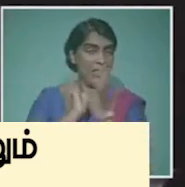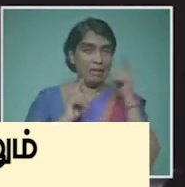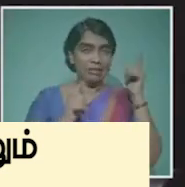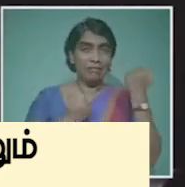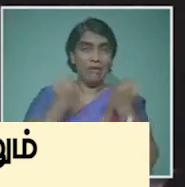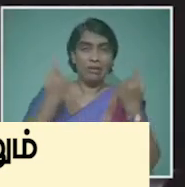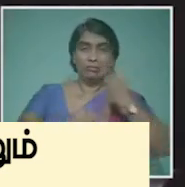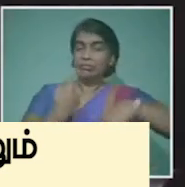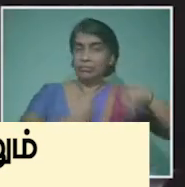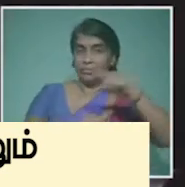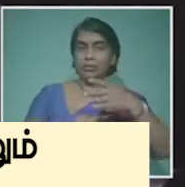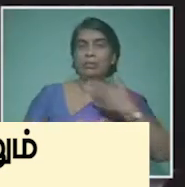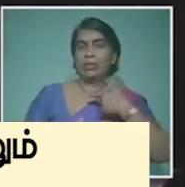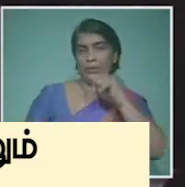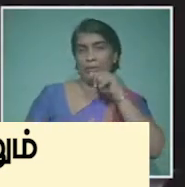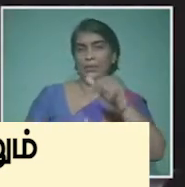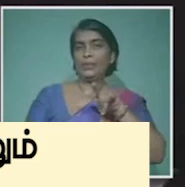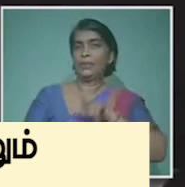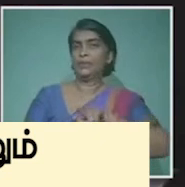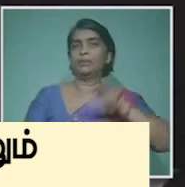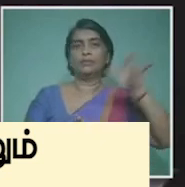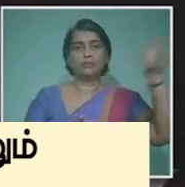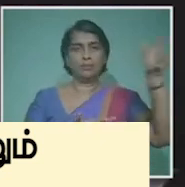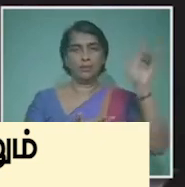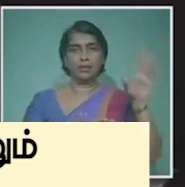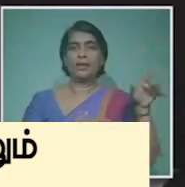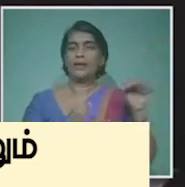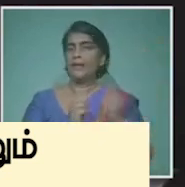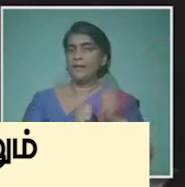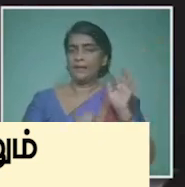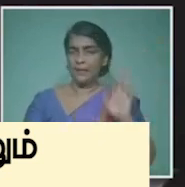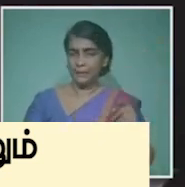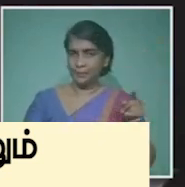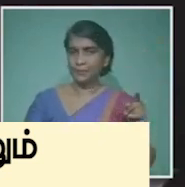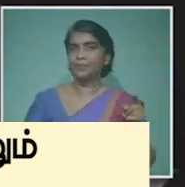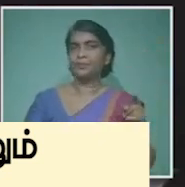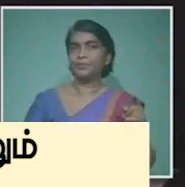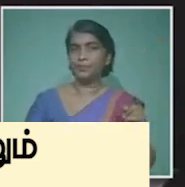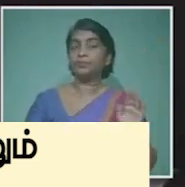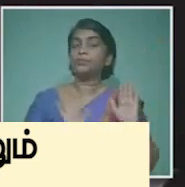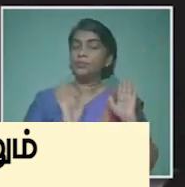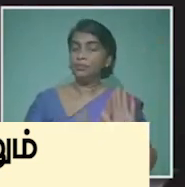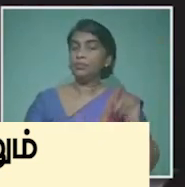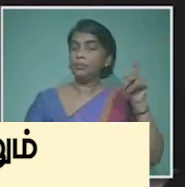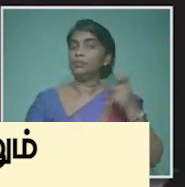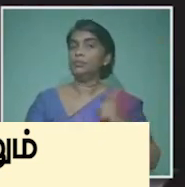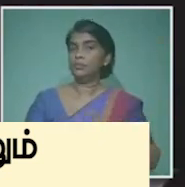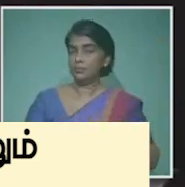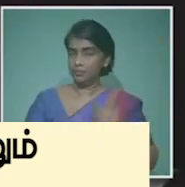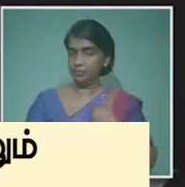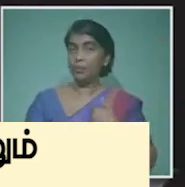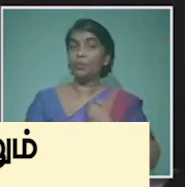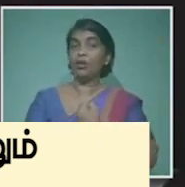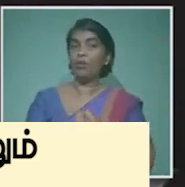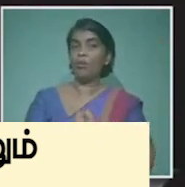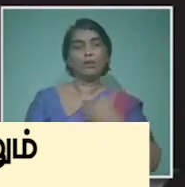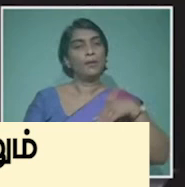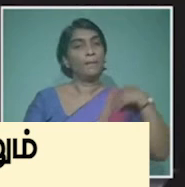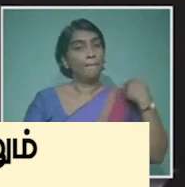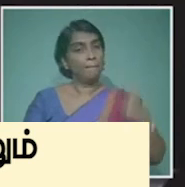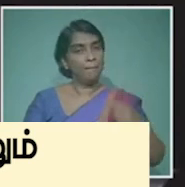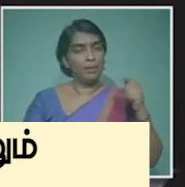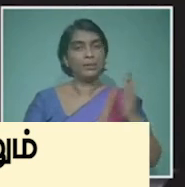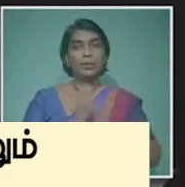මම විදේශගතව ඉන්න අවස්ථාවේ තමයි කටයුත්ත සිද්ධ වුණේ. නමුත් ඒ අවස්ථාවේ මම පොලිස් පත්තුමාටත් ඒ